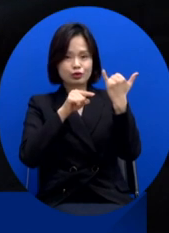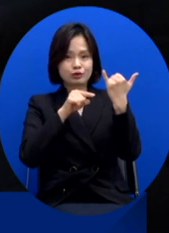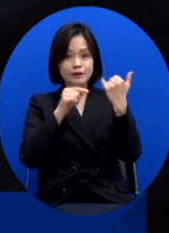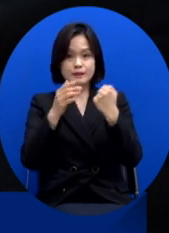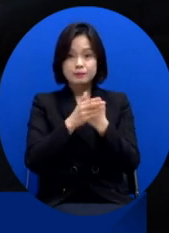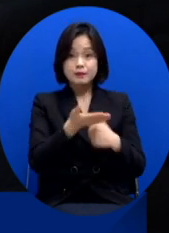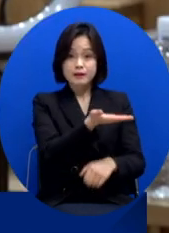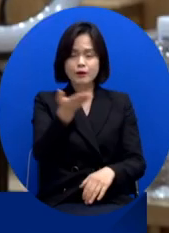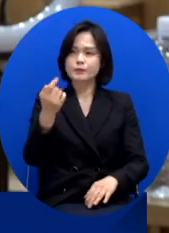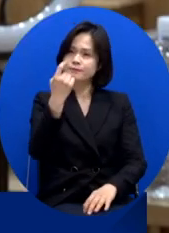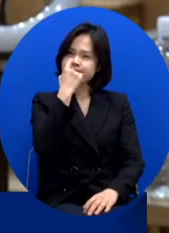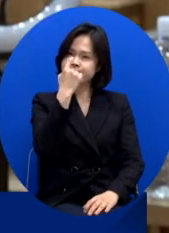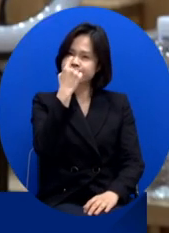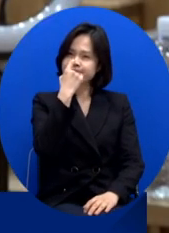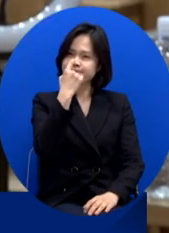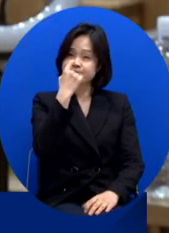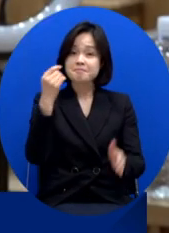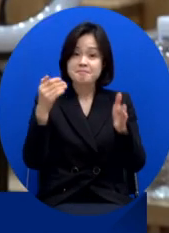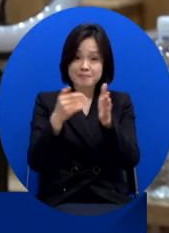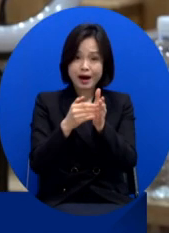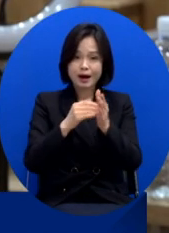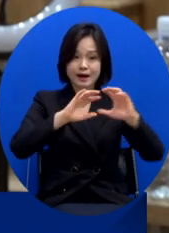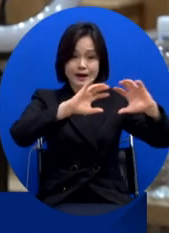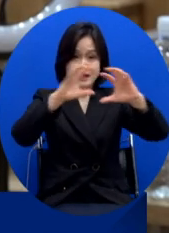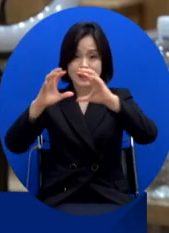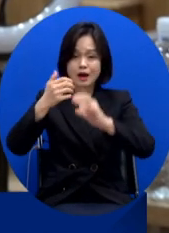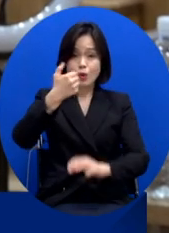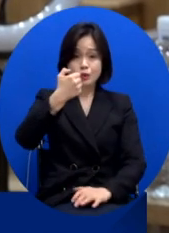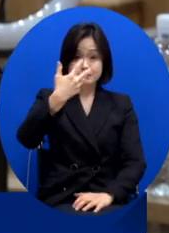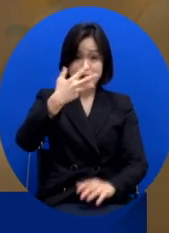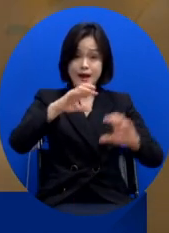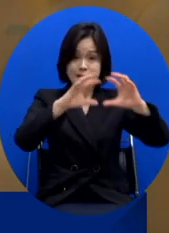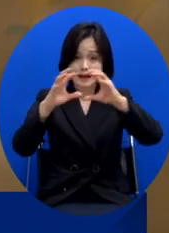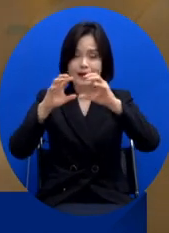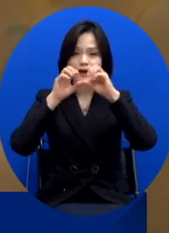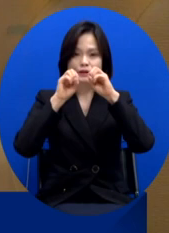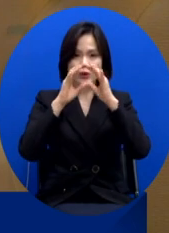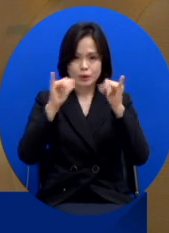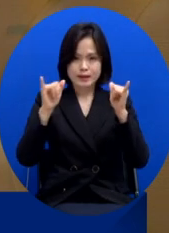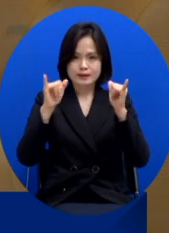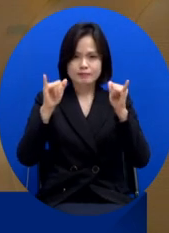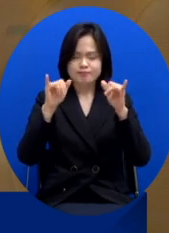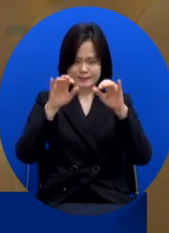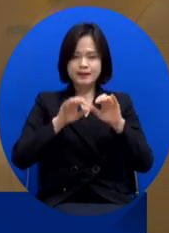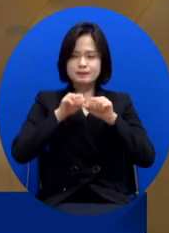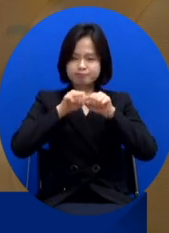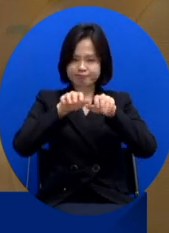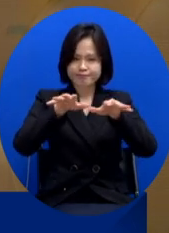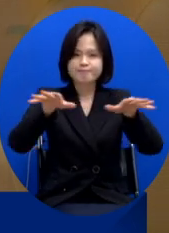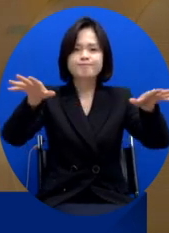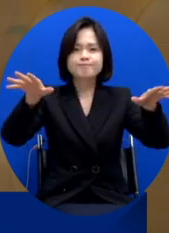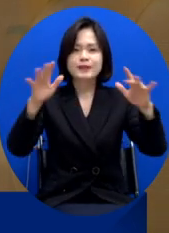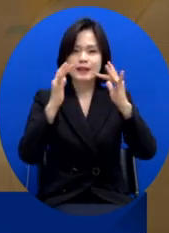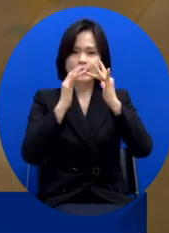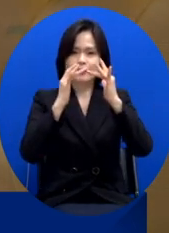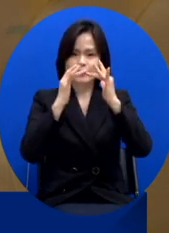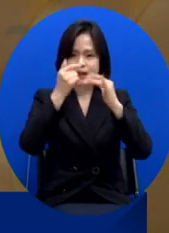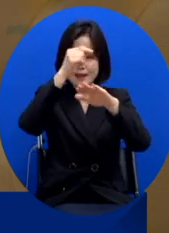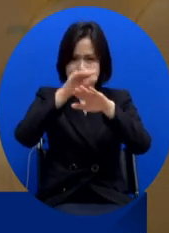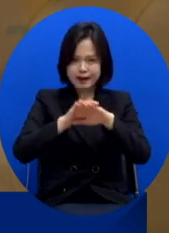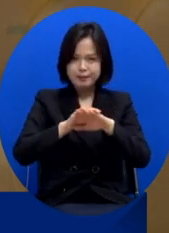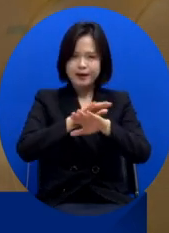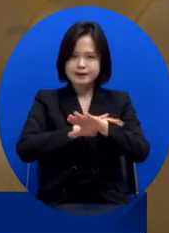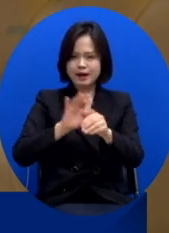우리 58국에 나 있는 선교사님들이 그곳에 가서 우리 현지의 현지인들을 향한 설교 방송을 유튜브로 잘 할 수 있도록